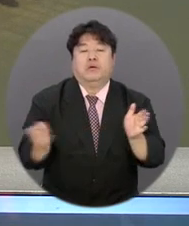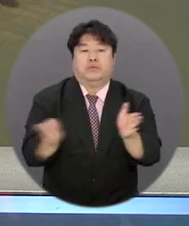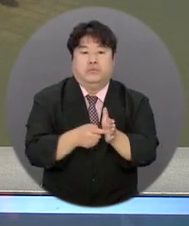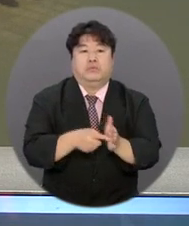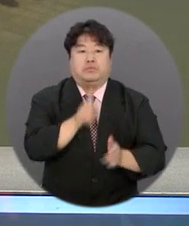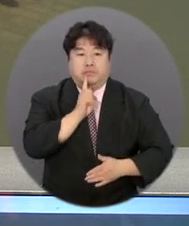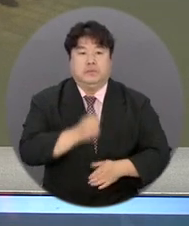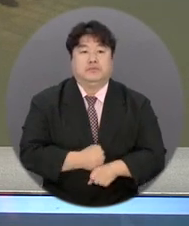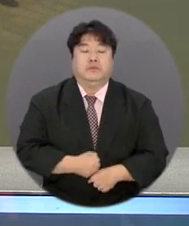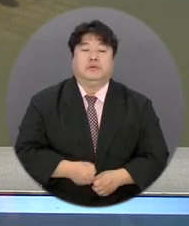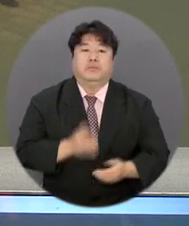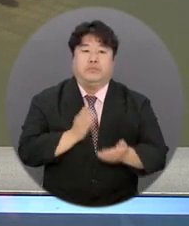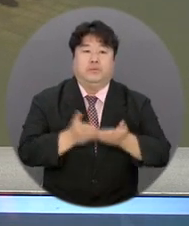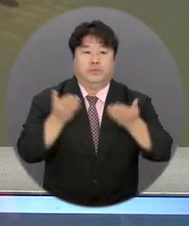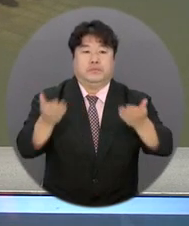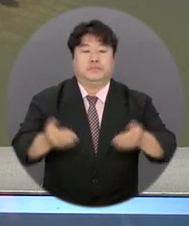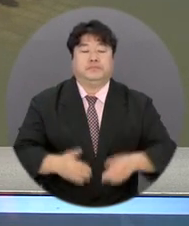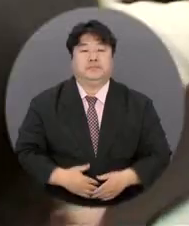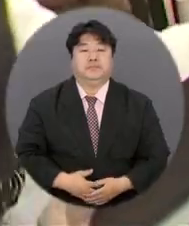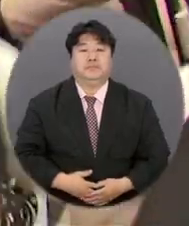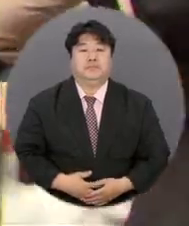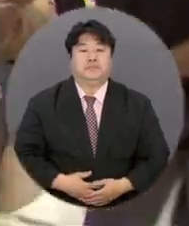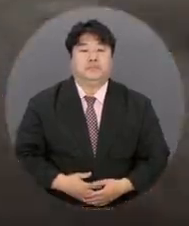보도에 송정근 기자입니다.